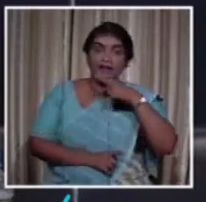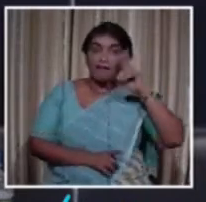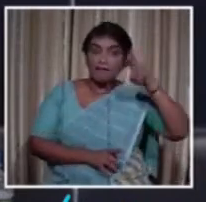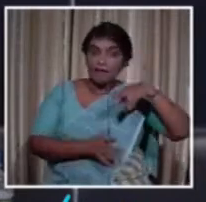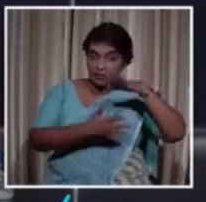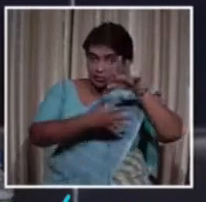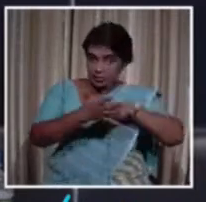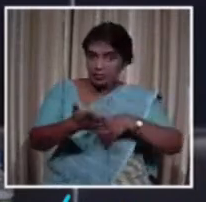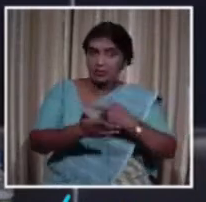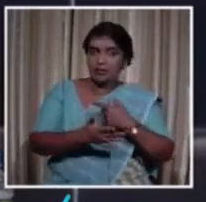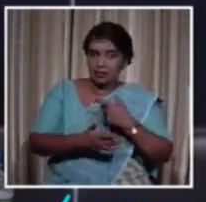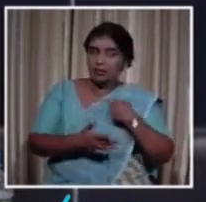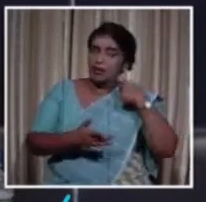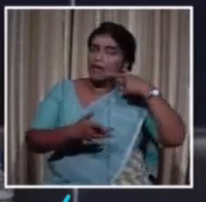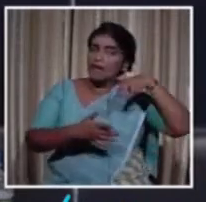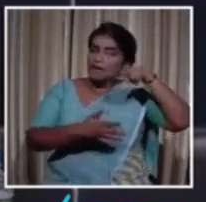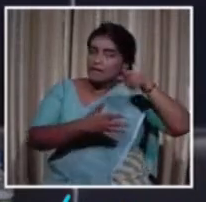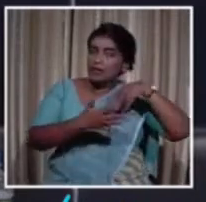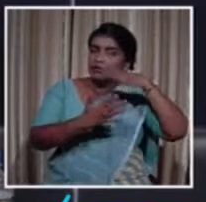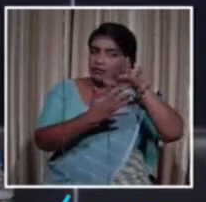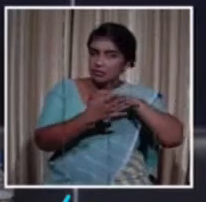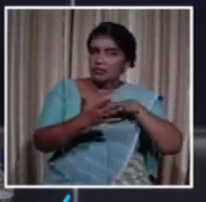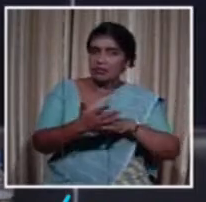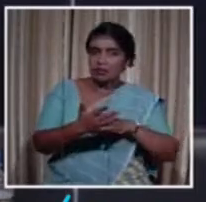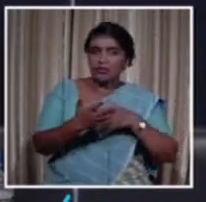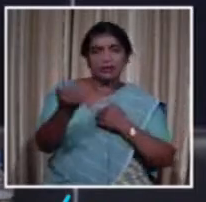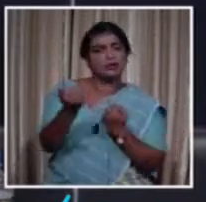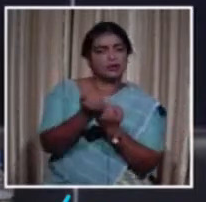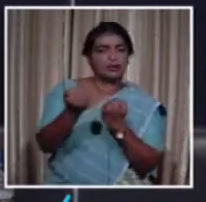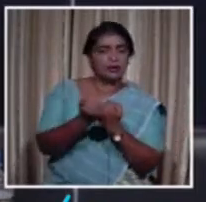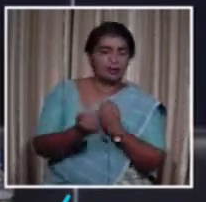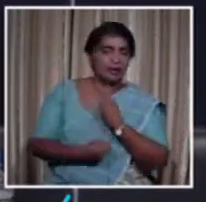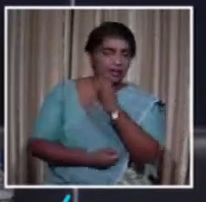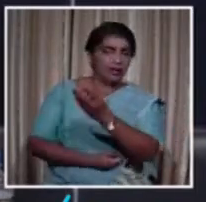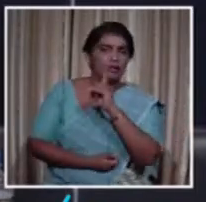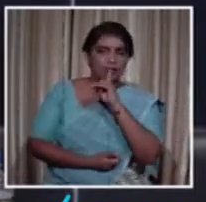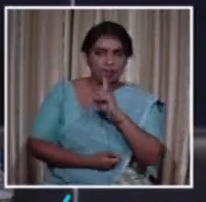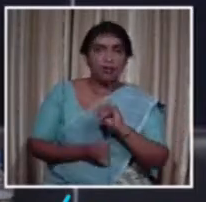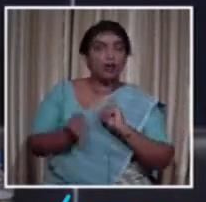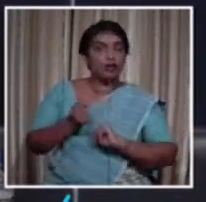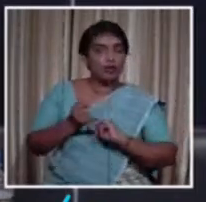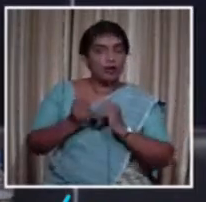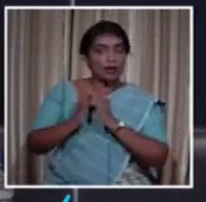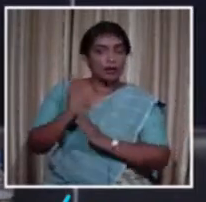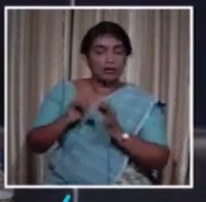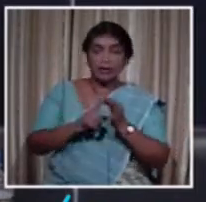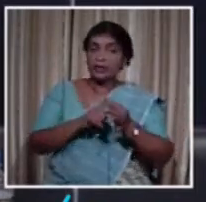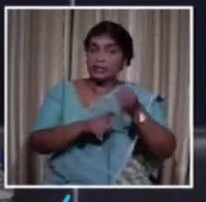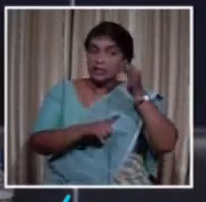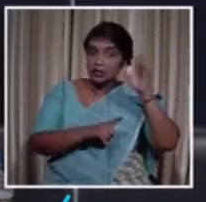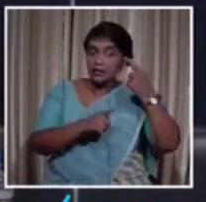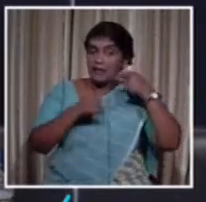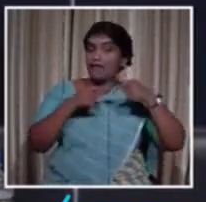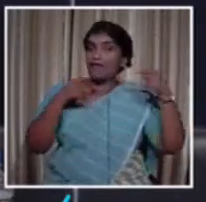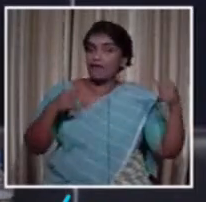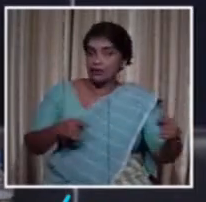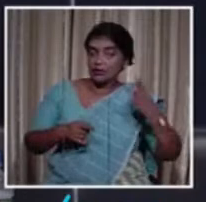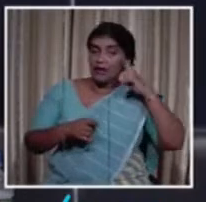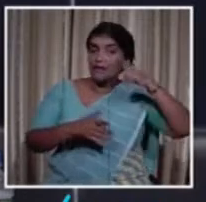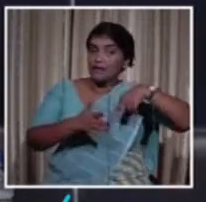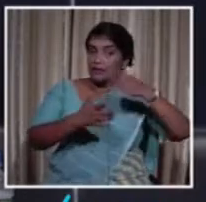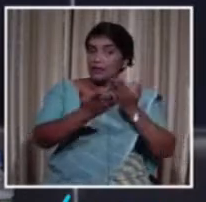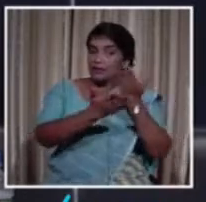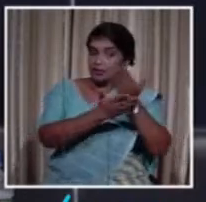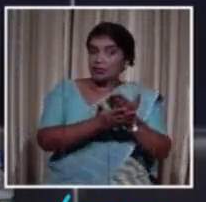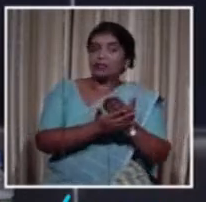යෝජනාව මං විශ්වාසභංග යෝජනාවට සහයෝගය දෙනවා කිව්වා සුමන්දන් මන්තුමා ජනාධිපතිතුමාට විරුද්ධ විශ්වාසභංග